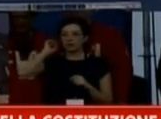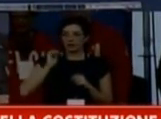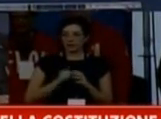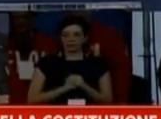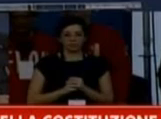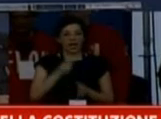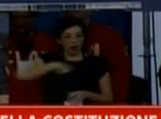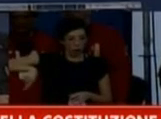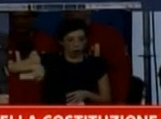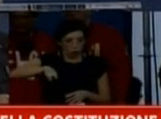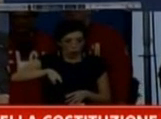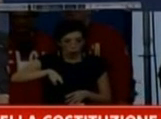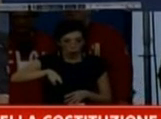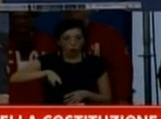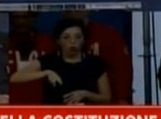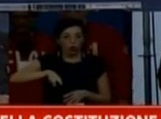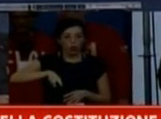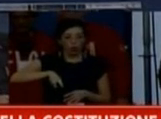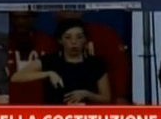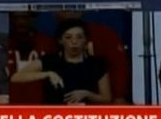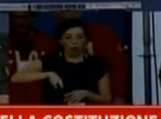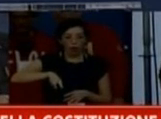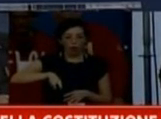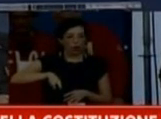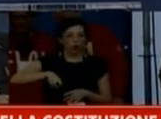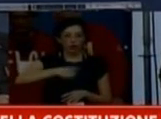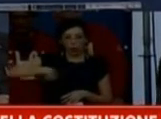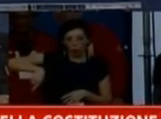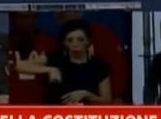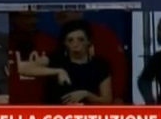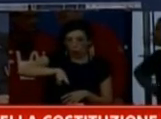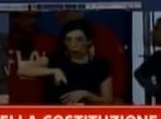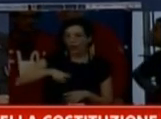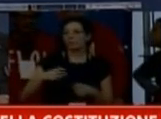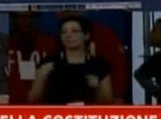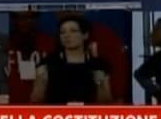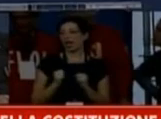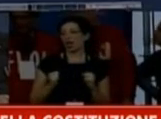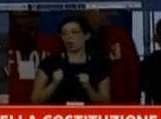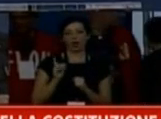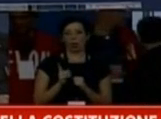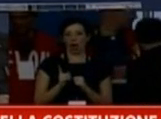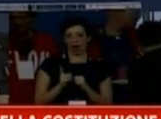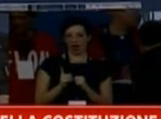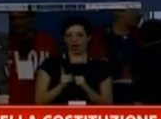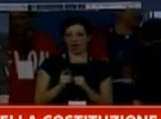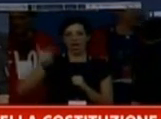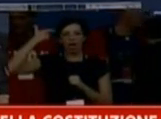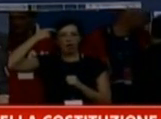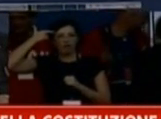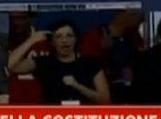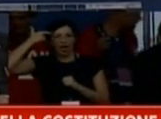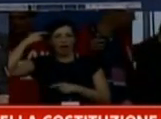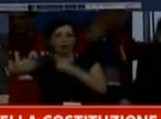noi abbiamo la preoccupazione che quella macchina messa in moto non si fermerà prima di aver fatto dei